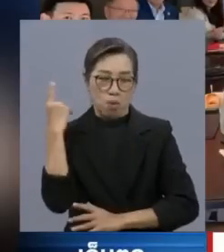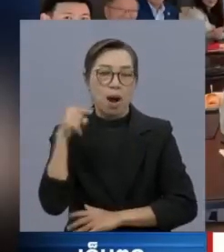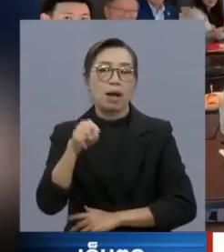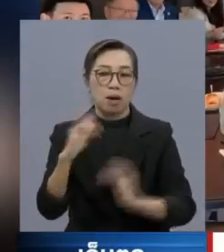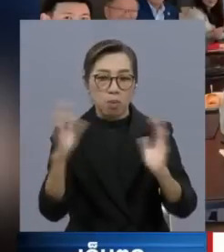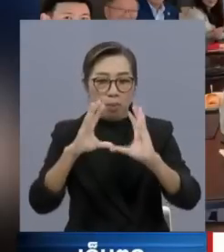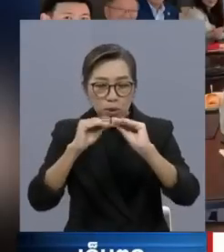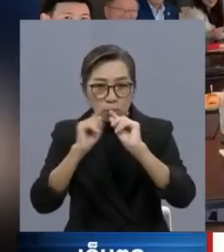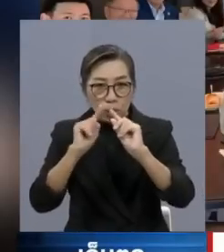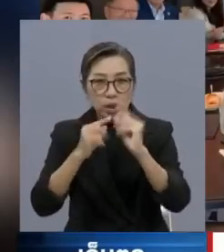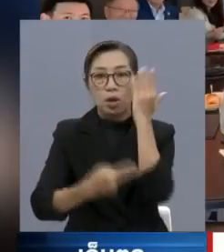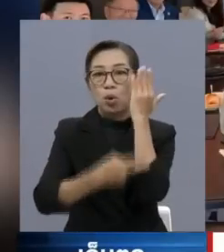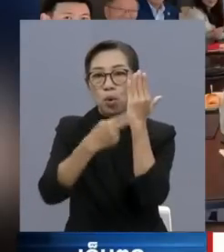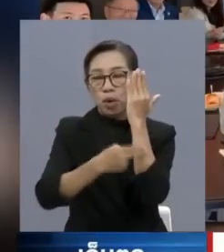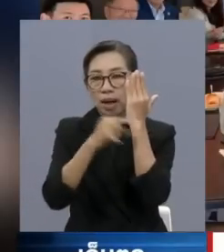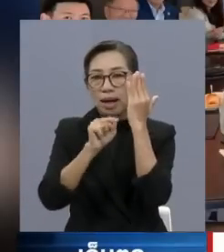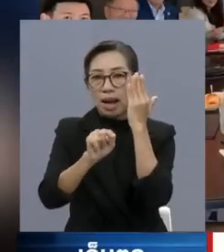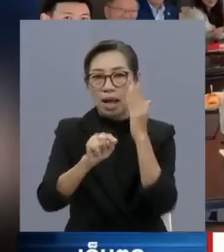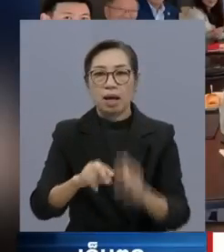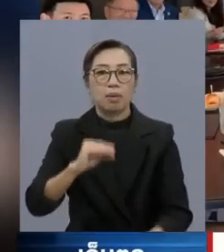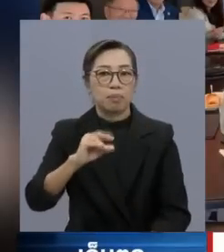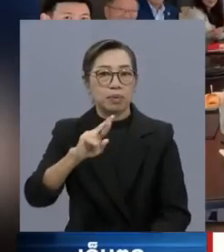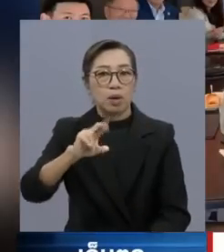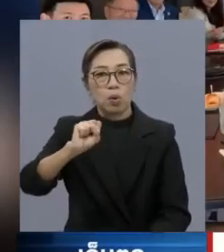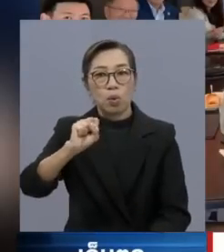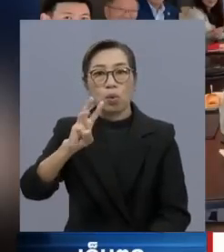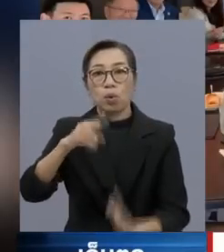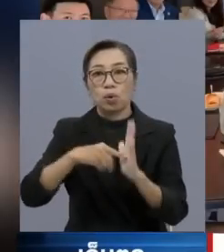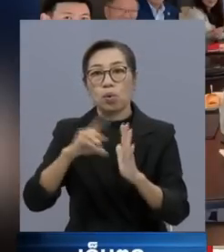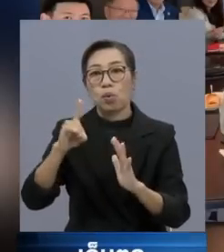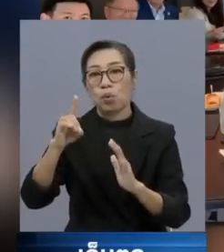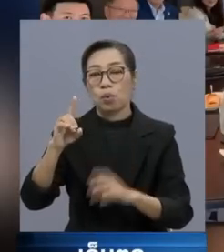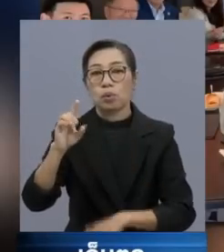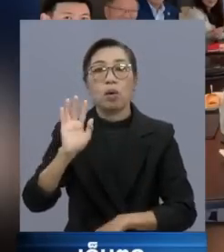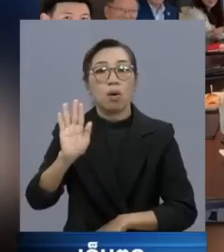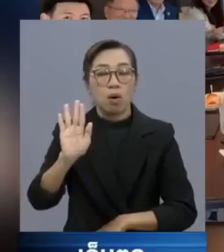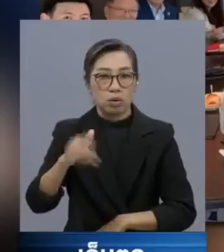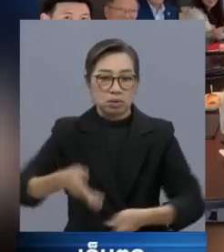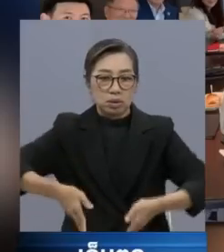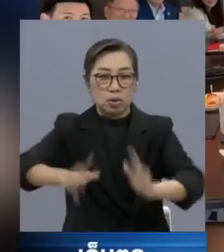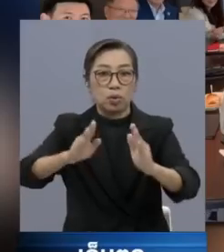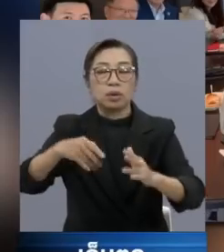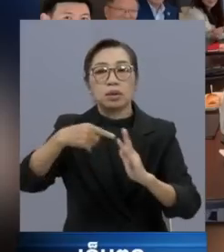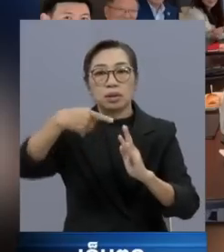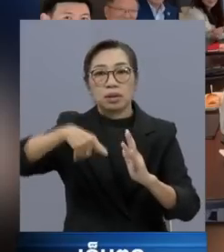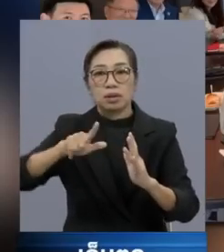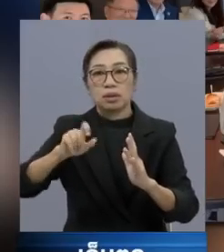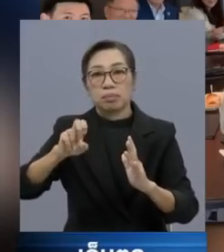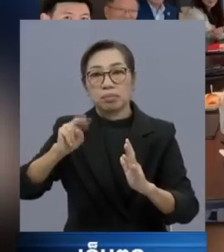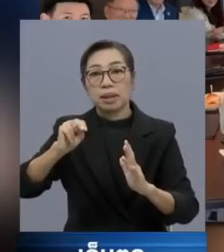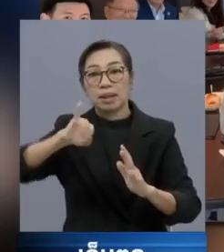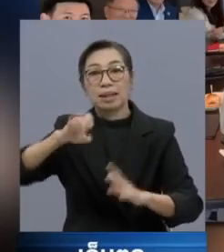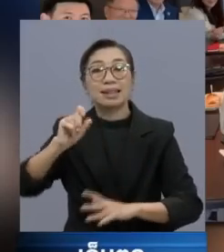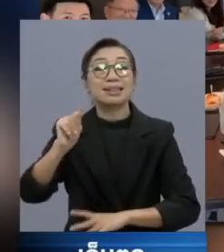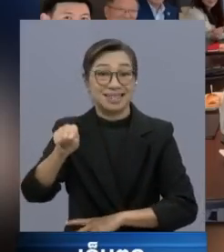ที่โรงแรมโรสวูดถนนเพลินจิตนะครับ อันนี้เป็นการหารือร่วมกันระหว่าง2พรรคนะคะแกนนำของพรรคเพื่อไทยกับก้าว